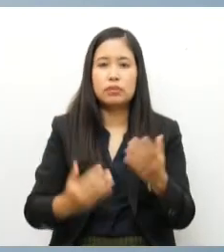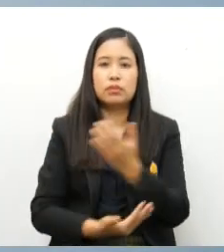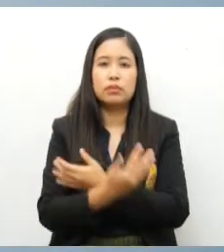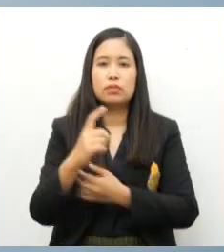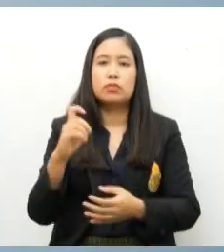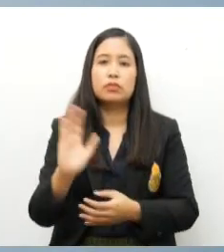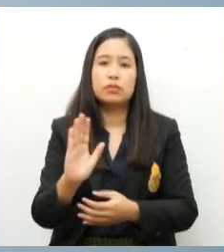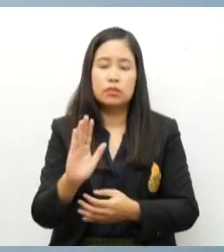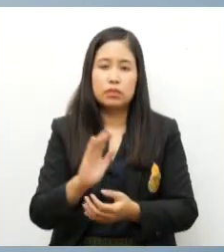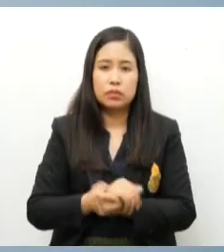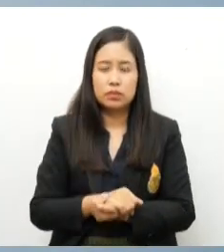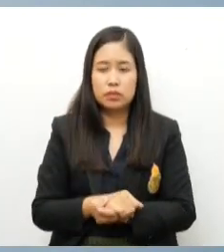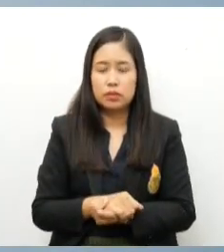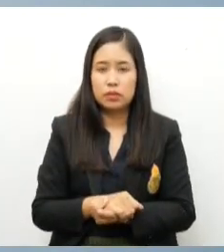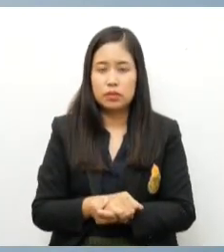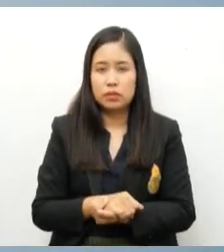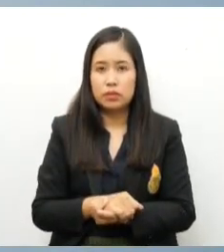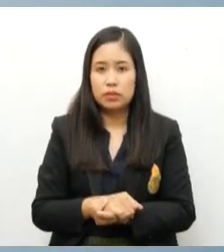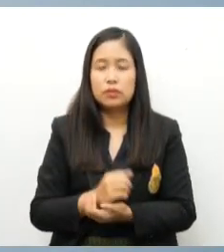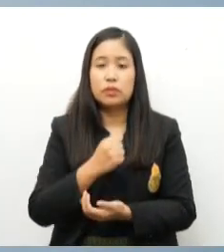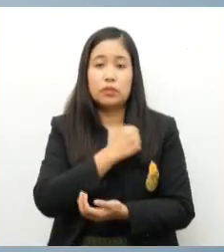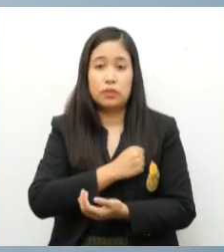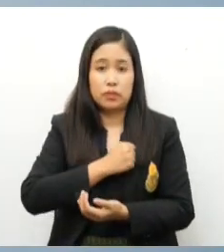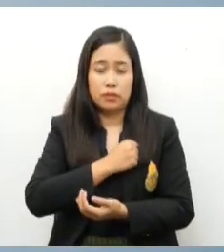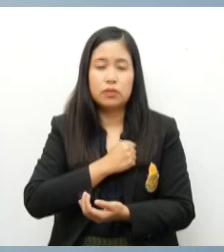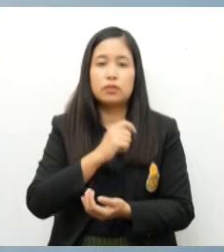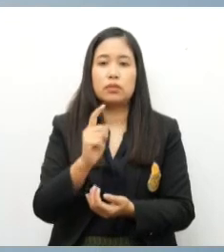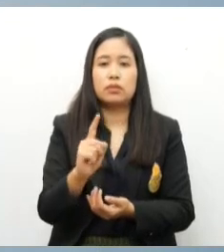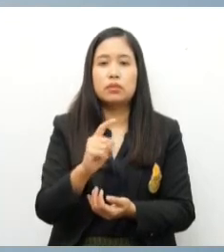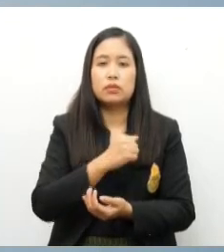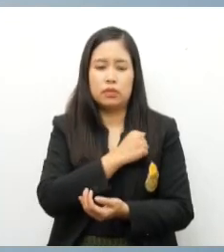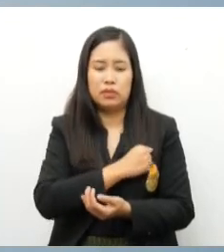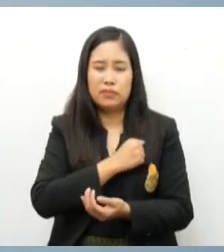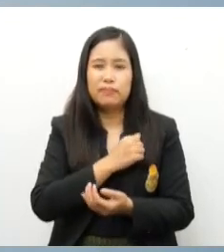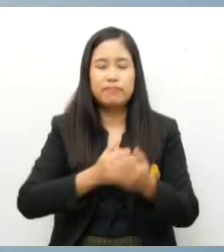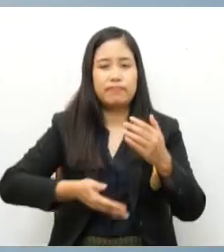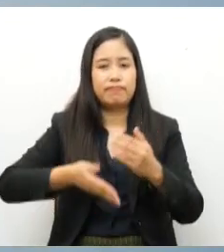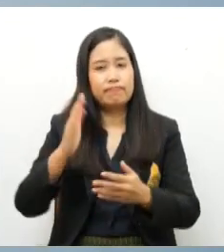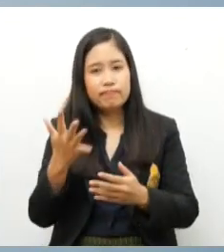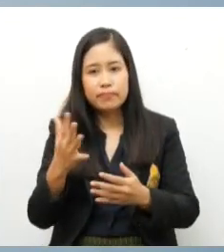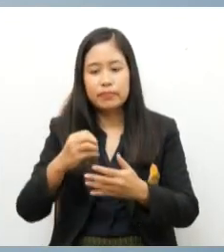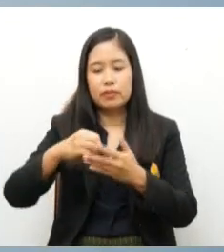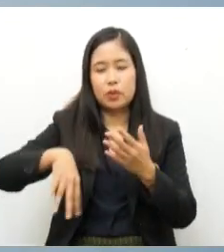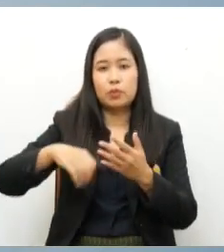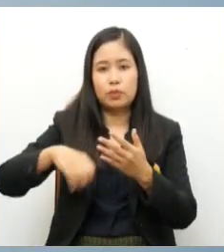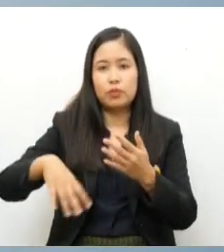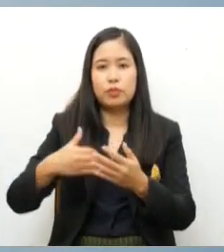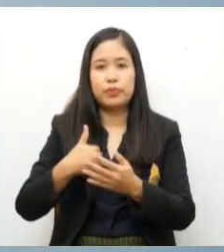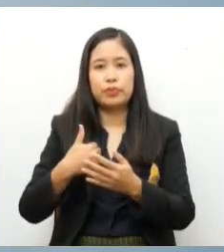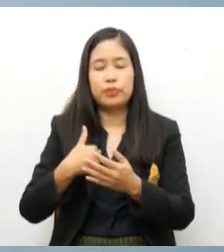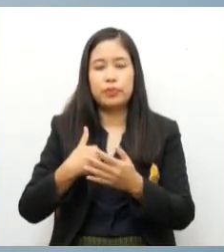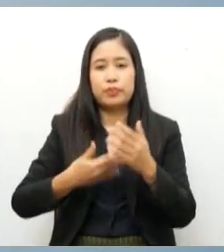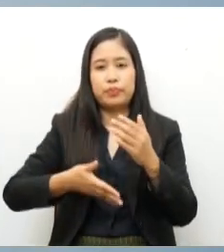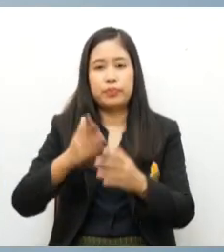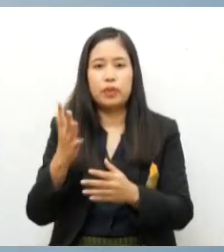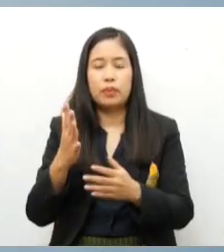ขณะเดียวกันก็ขอแสดงความเสียใจกับน้องๆที่ไม่ผ่านการเกณฑ์การคัดเลือกในภาคก